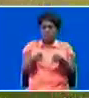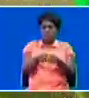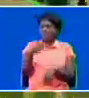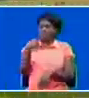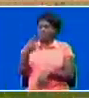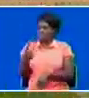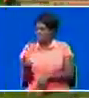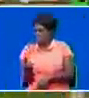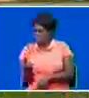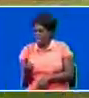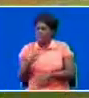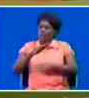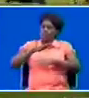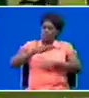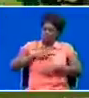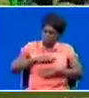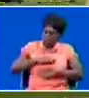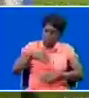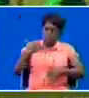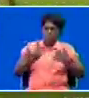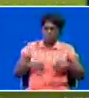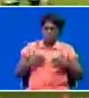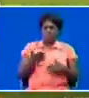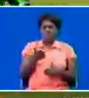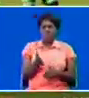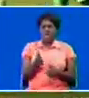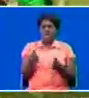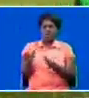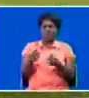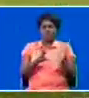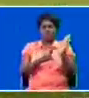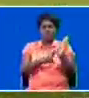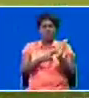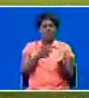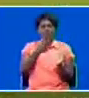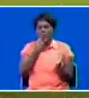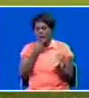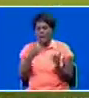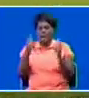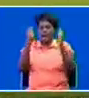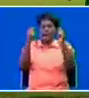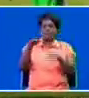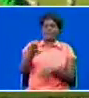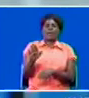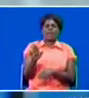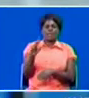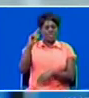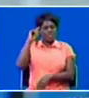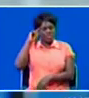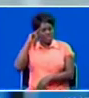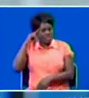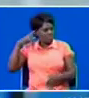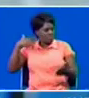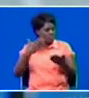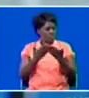amedokeza kwamba ameridhishwa na wachezaji ibuka ambao wamepata fursa ya kuiwakilisha Gor Mahia kwenye kombe hilo. I think so far they